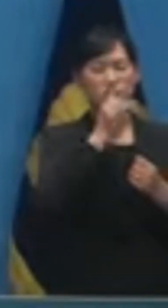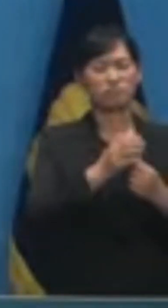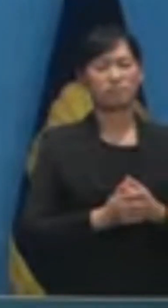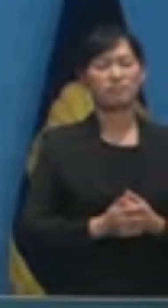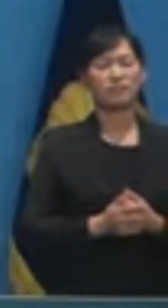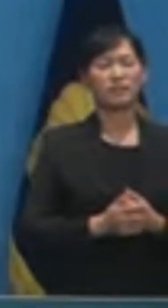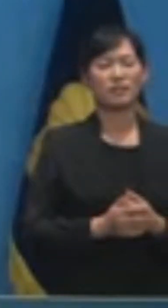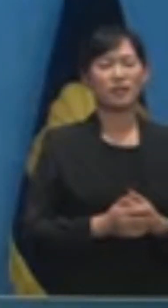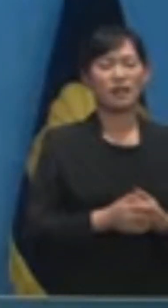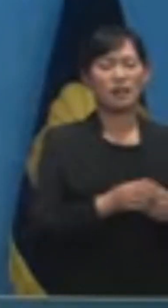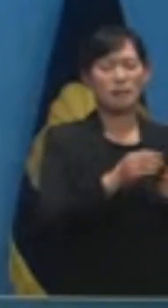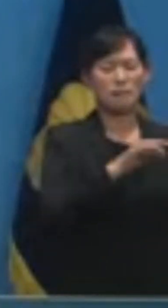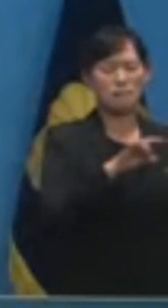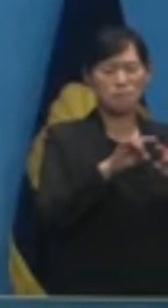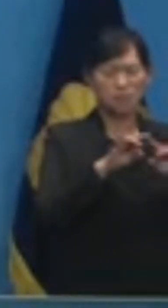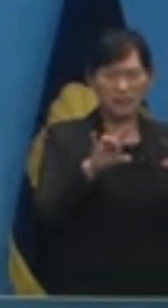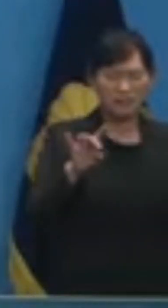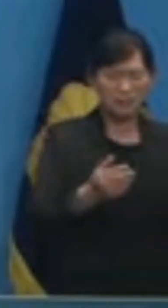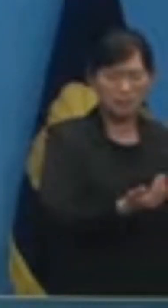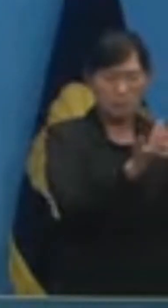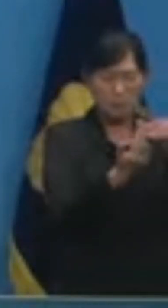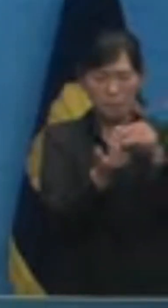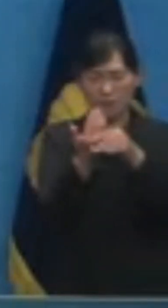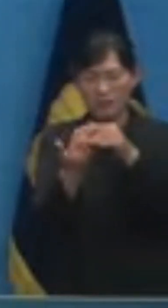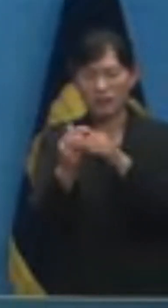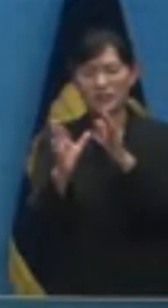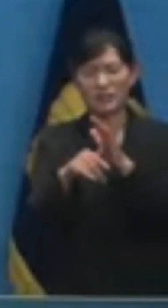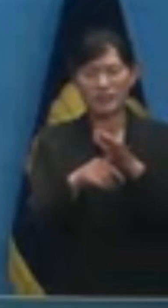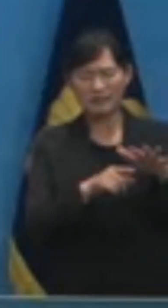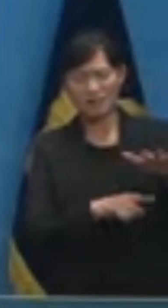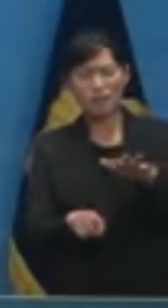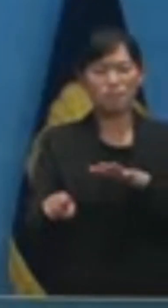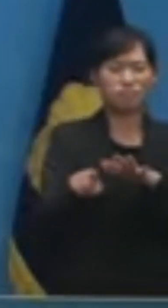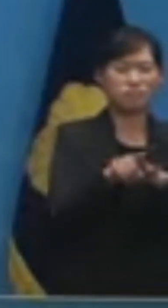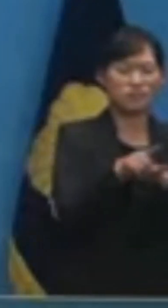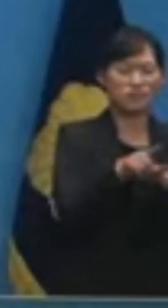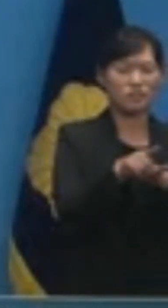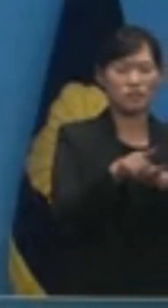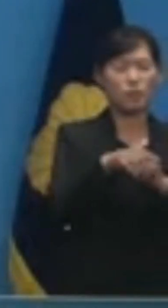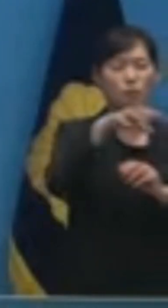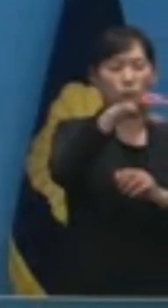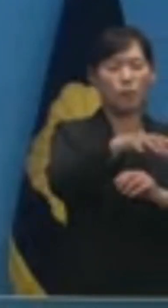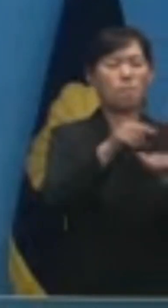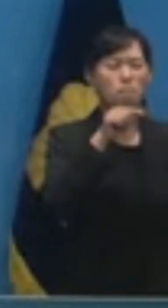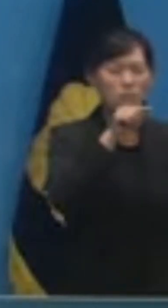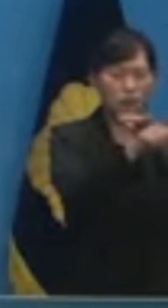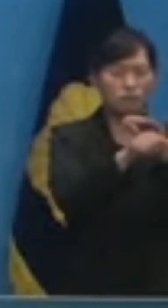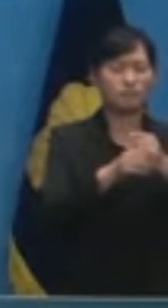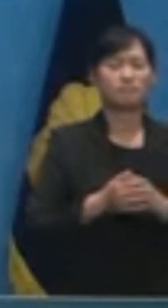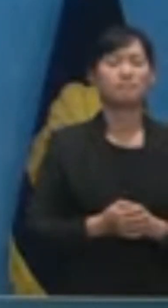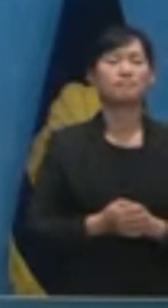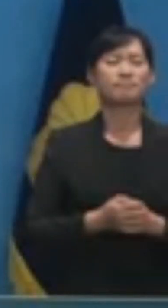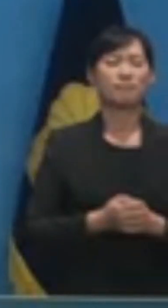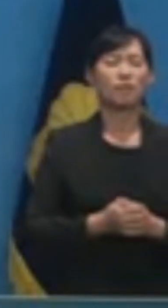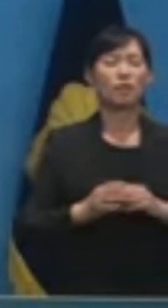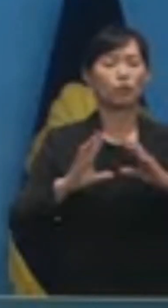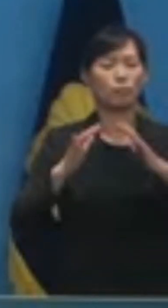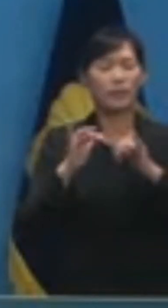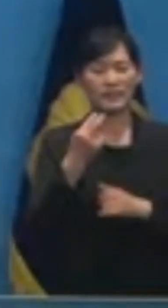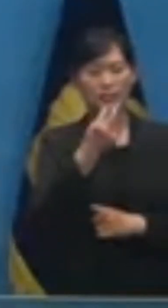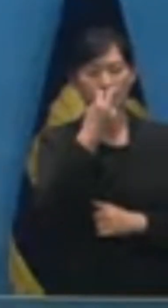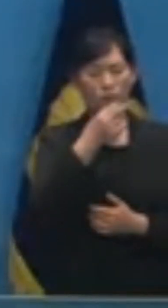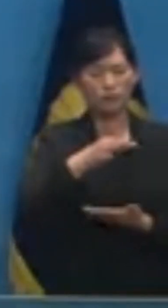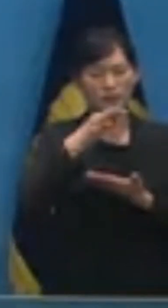소방공무원은 각종 재난 발생 시 가장 먼저 앞장서서 현장으로 달려가고 있습니다. 국민의